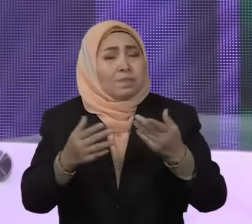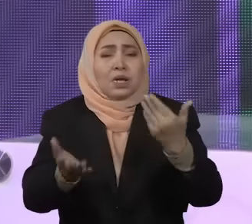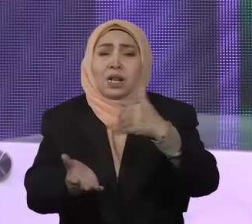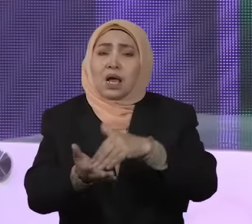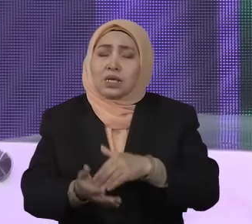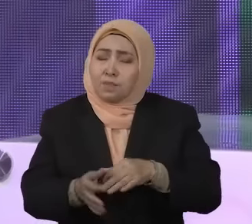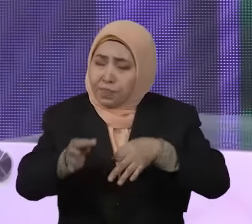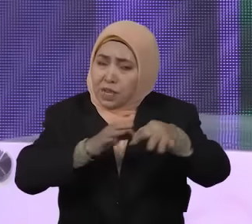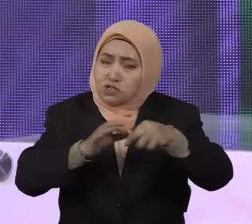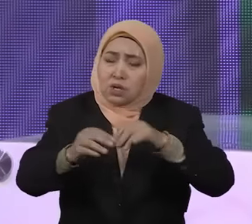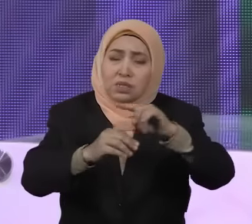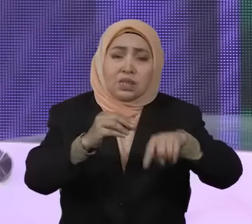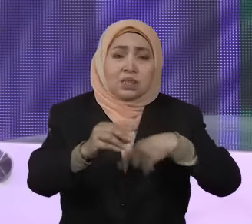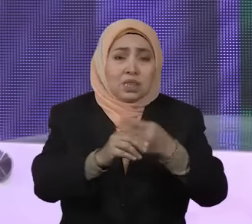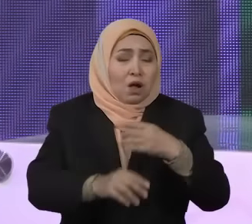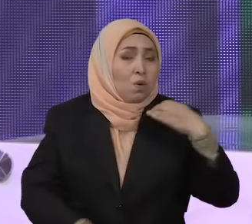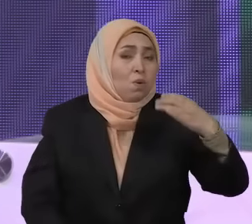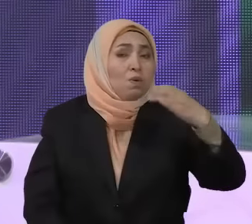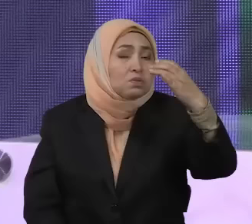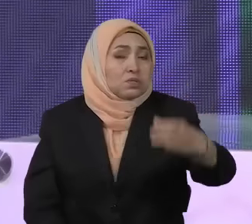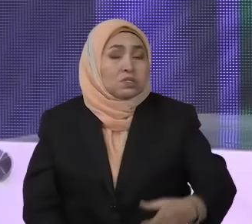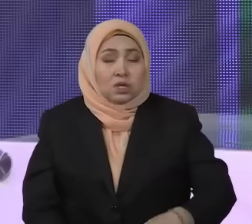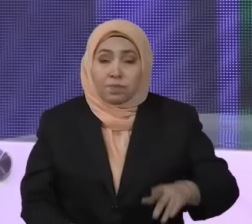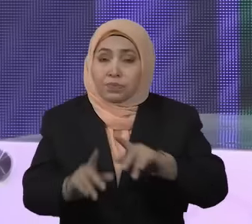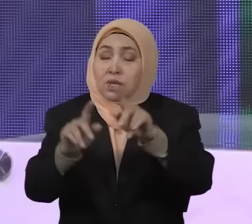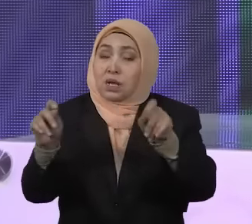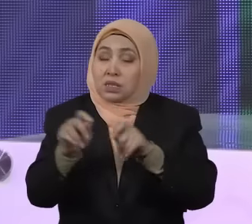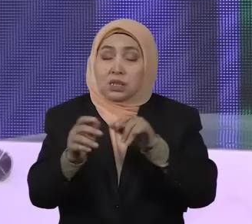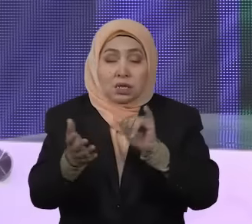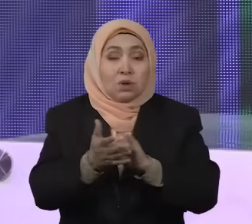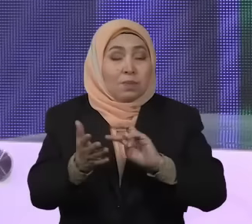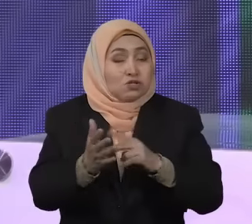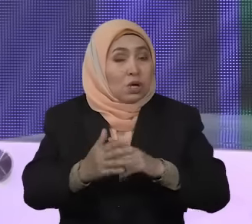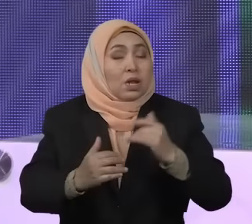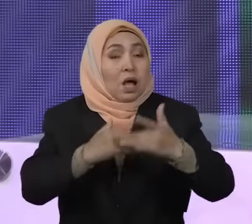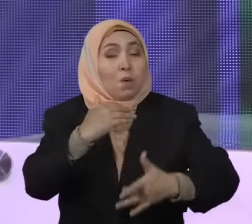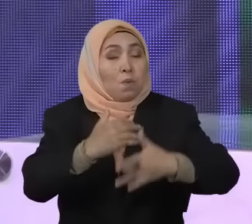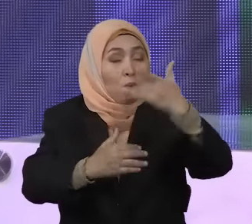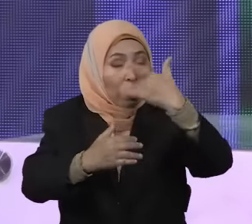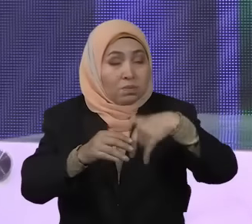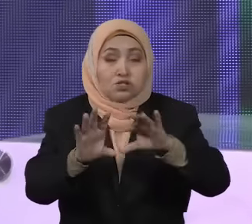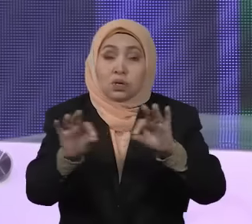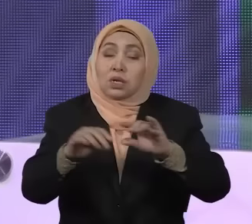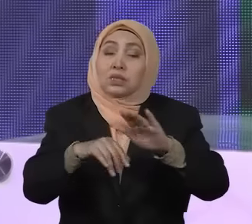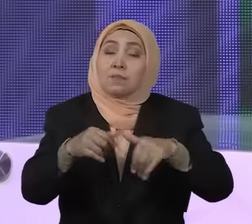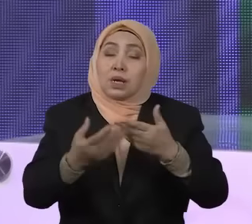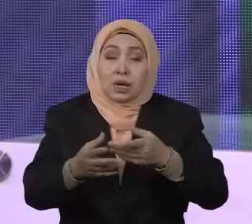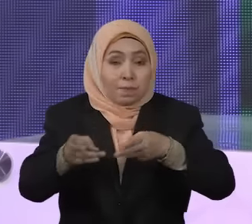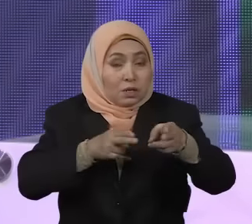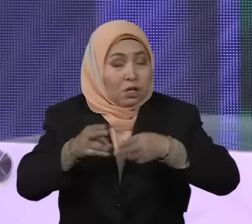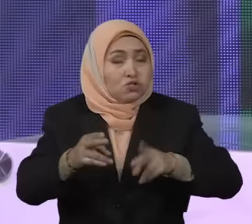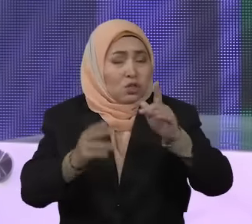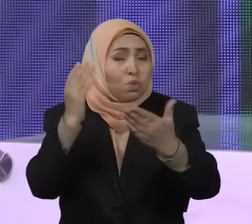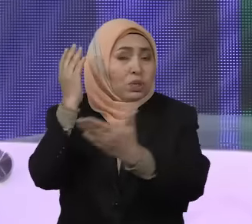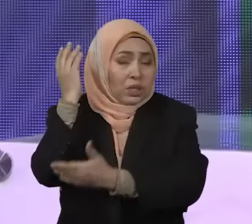lagi penjelasan tentang konsep domestik. Maksudnya domestik ini maksudnya peringkat awal surah At-Taubah ni bercerita tentang bagaimana nak menguruskan